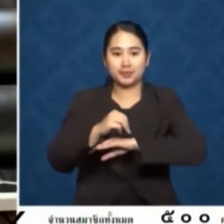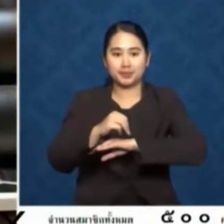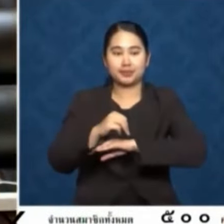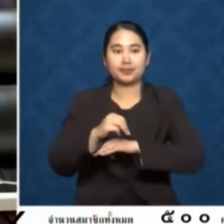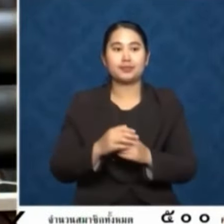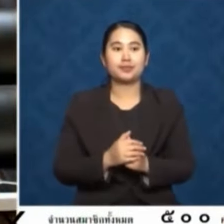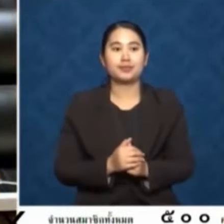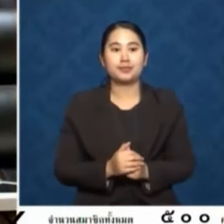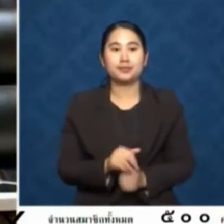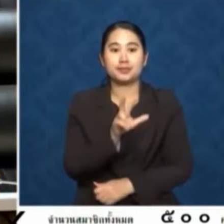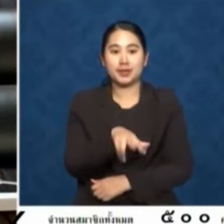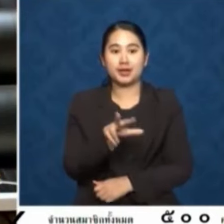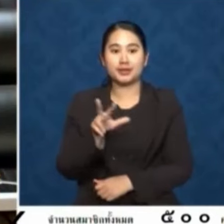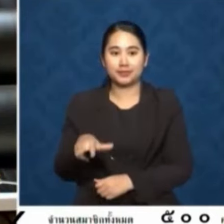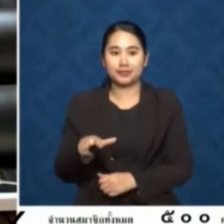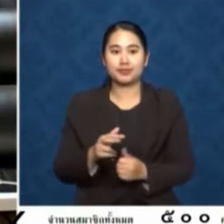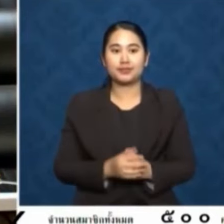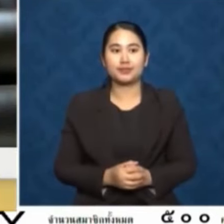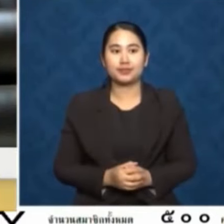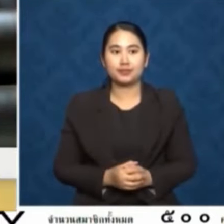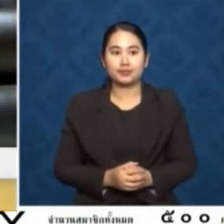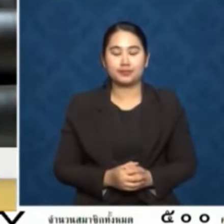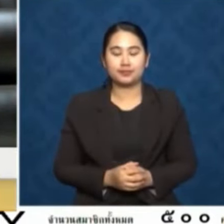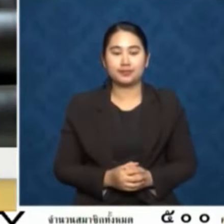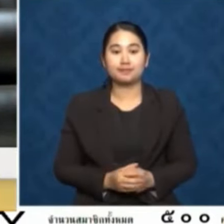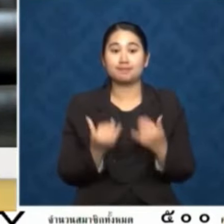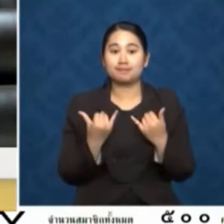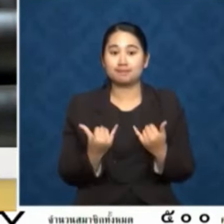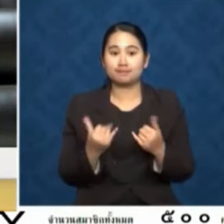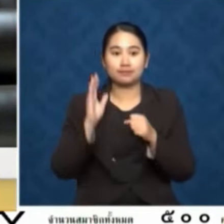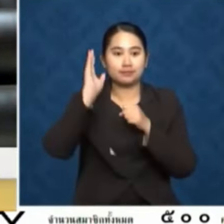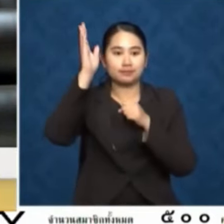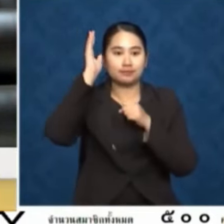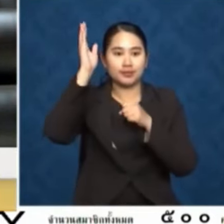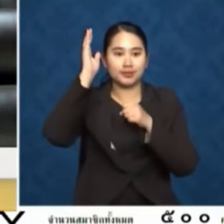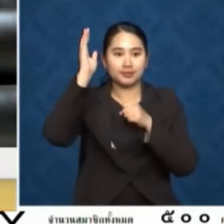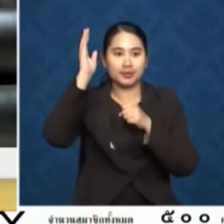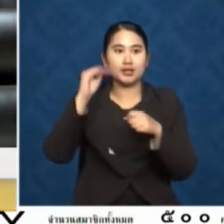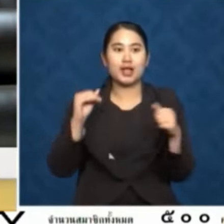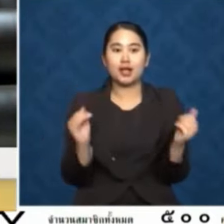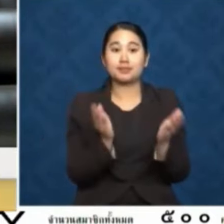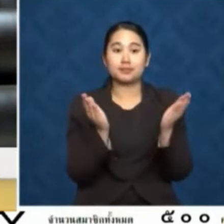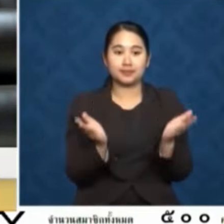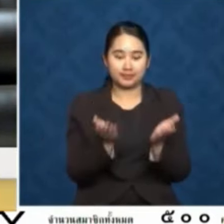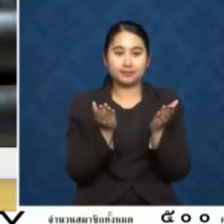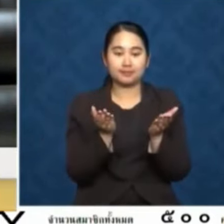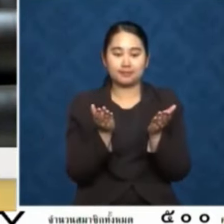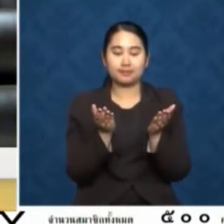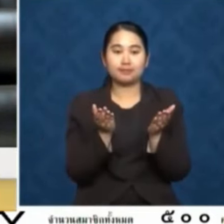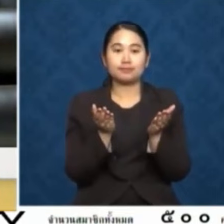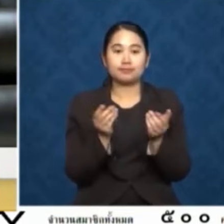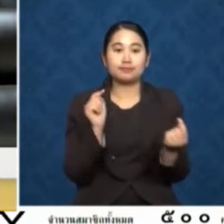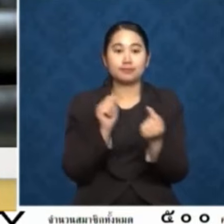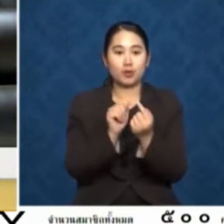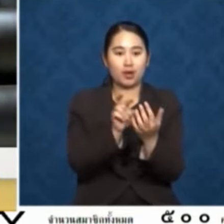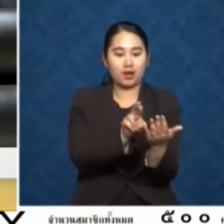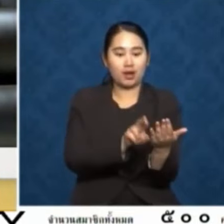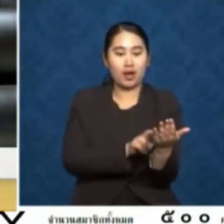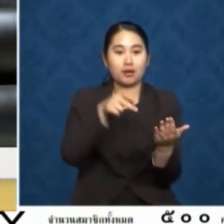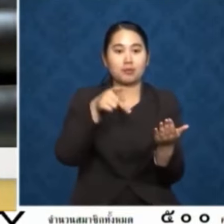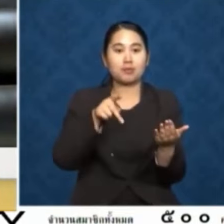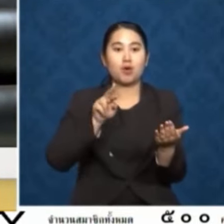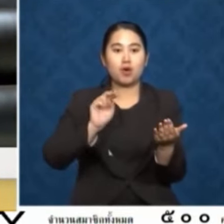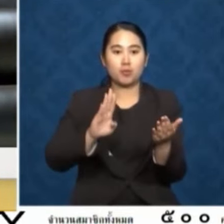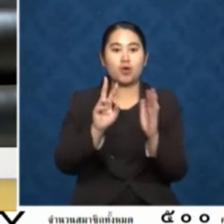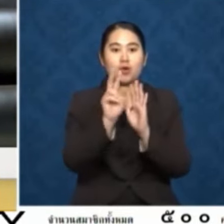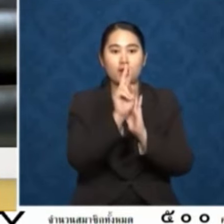ามเขต1พรรคเพื่อไทยวันนี้ขออภิปรายสนับสนุนร่างพระราชบัญญัติ